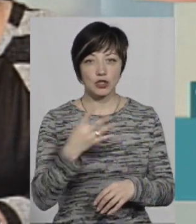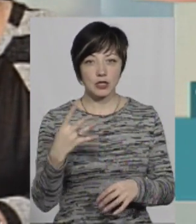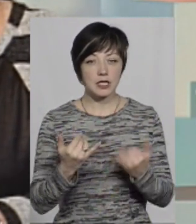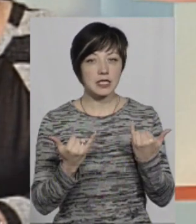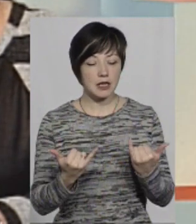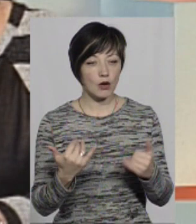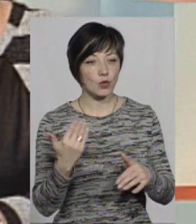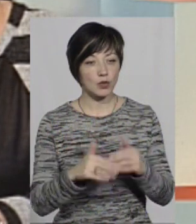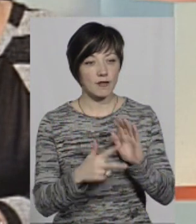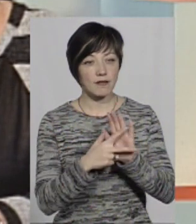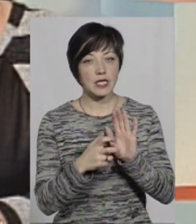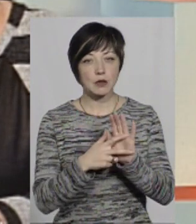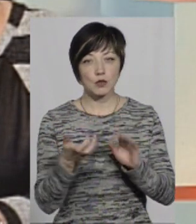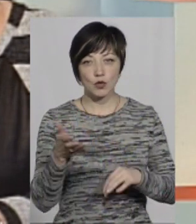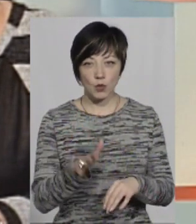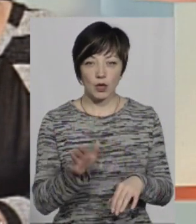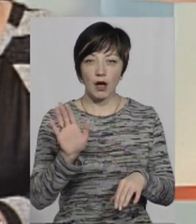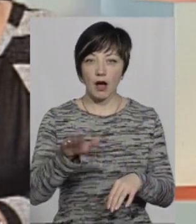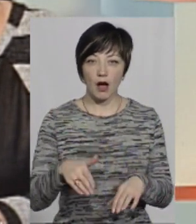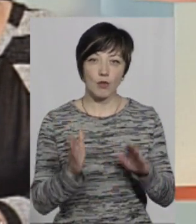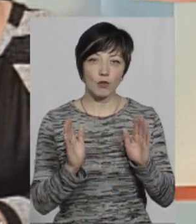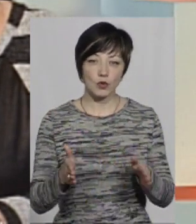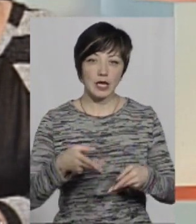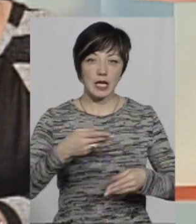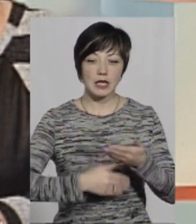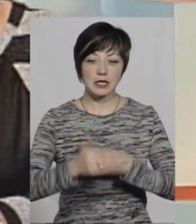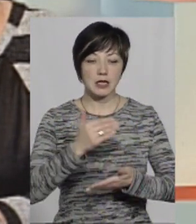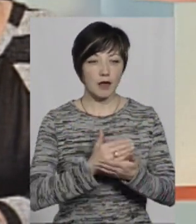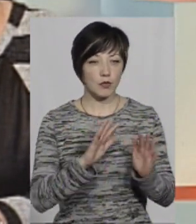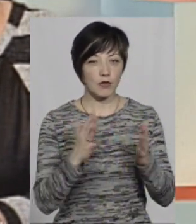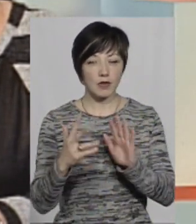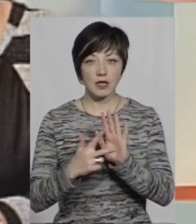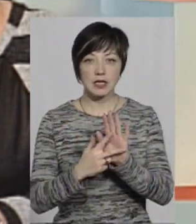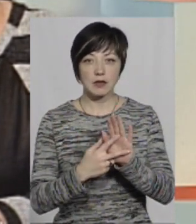1324, а зараз вже 800, ну хай їх буде в кінцевому випадку